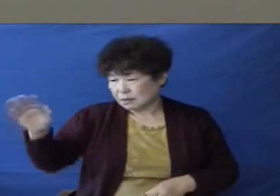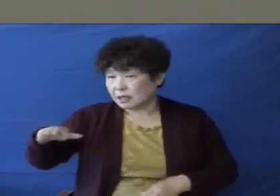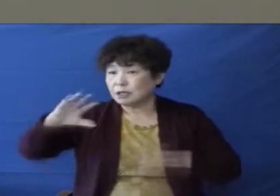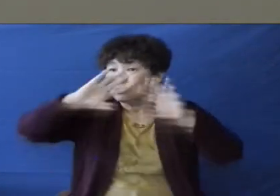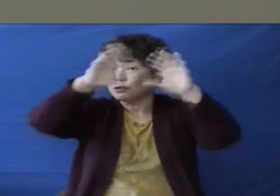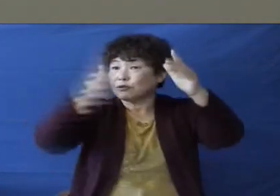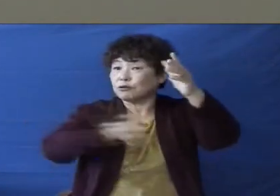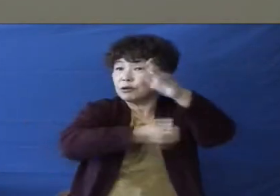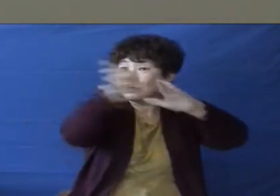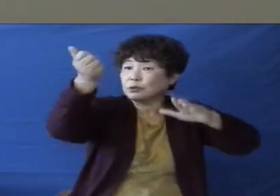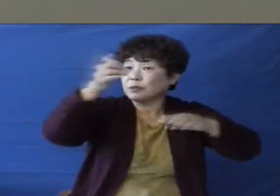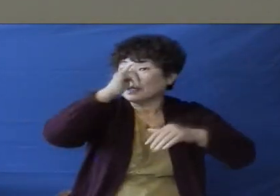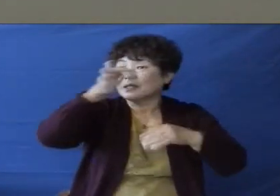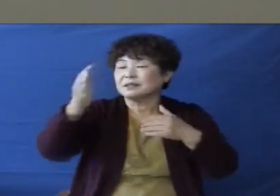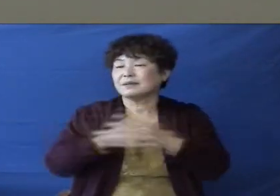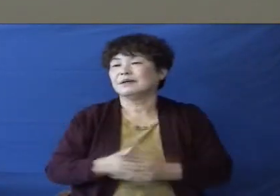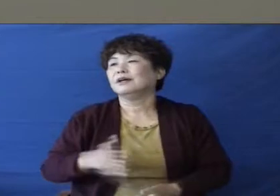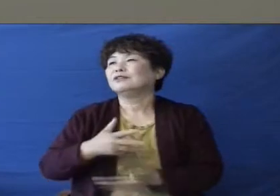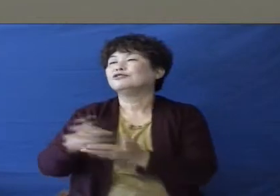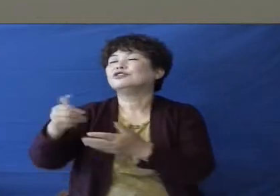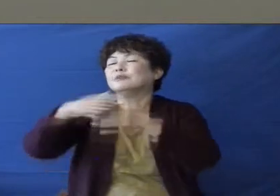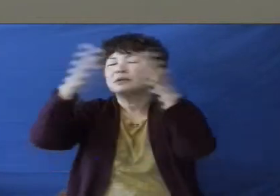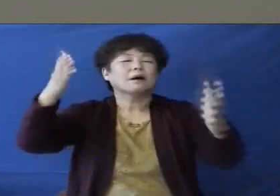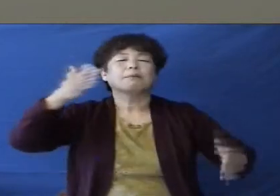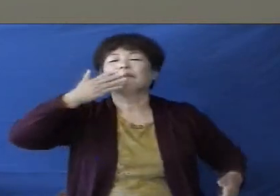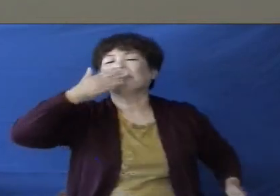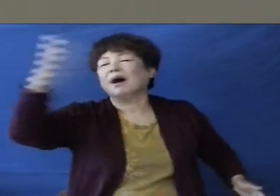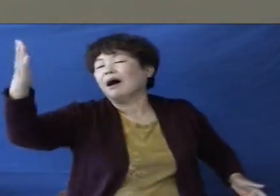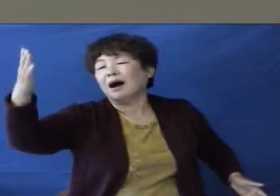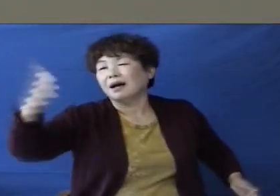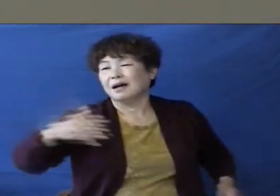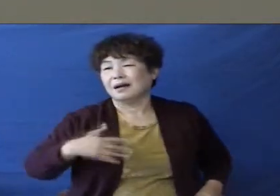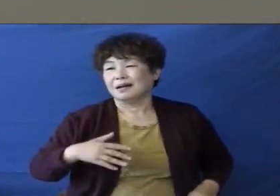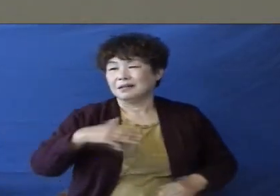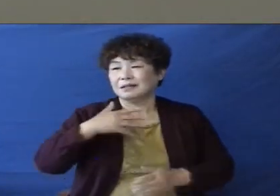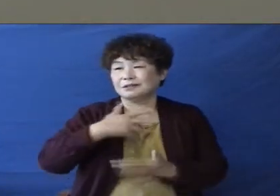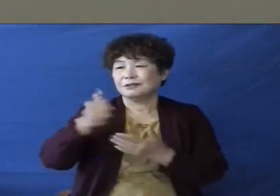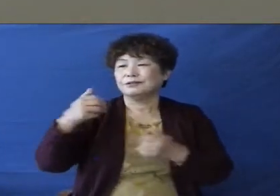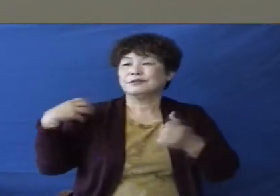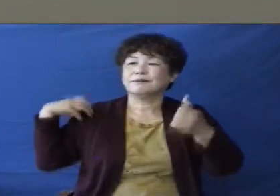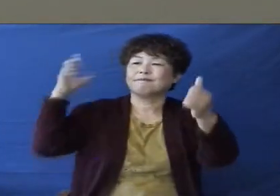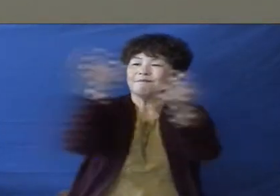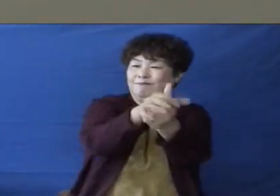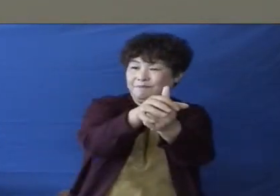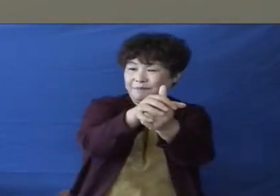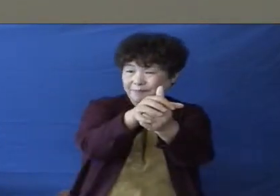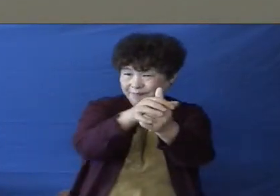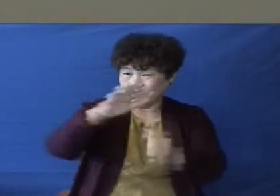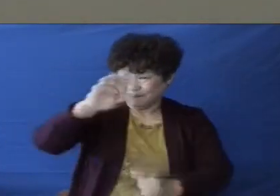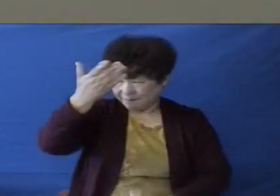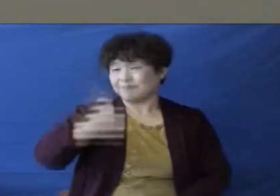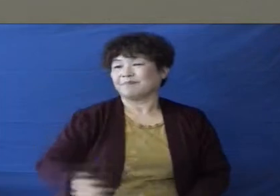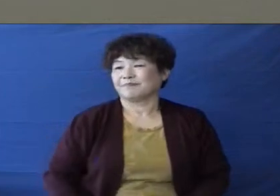주님이 하십니다 할렐루야 주님이 하십니다 요 주님이 하십니다